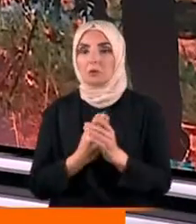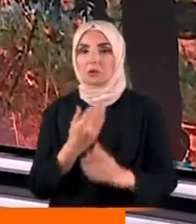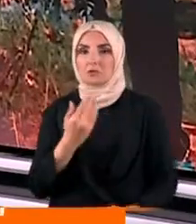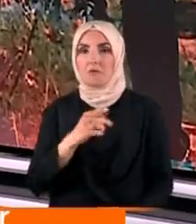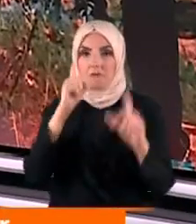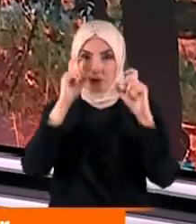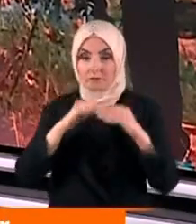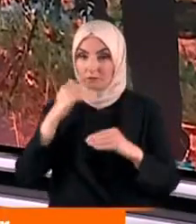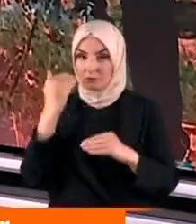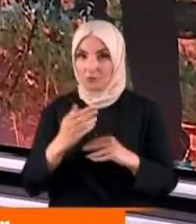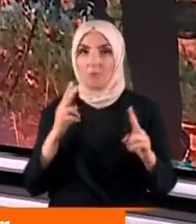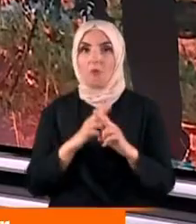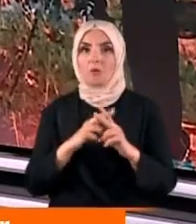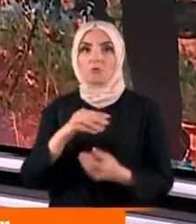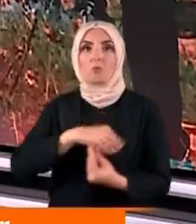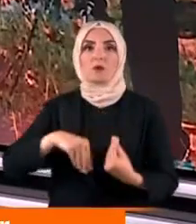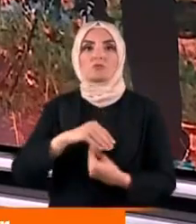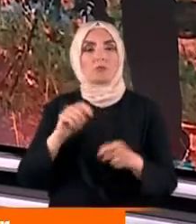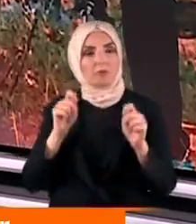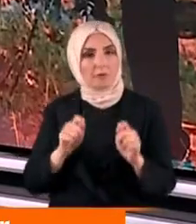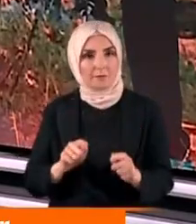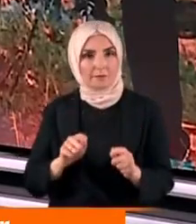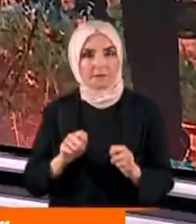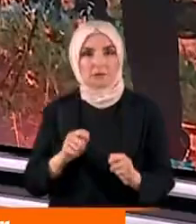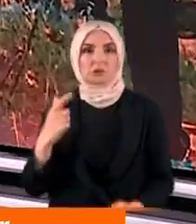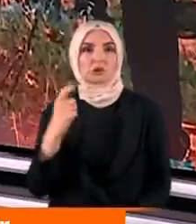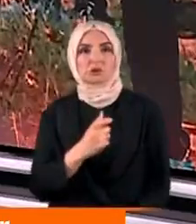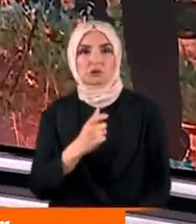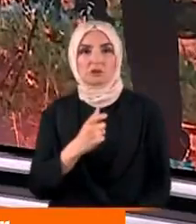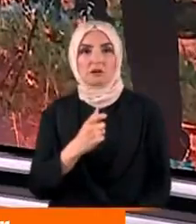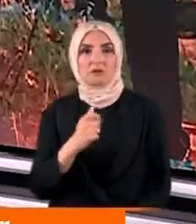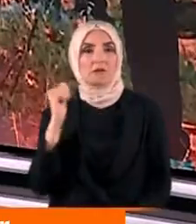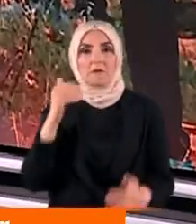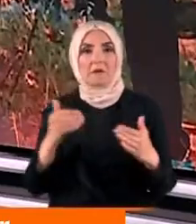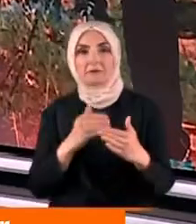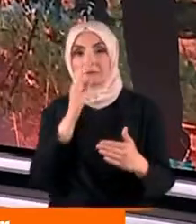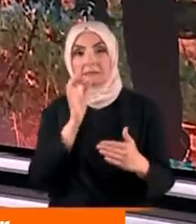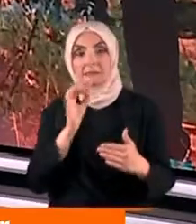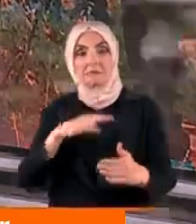sonrası polis operasyon düzenledi ve bakın cinayetin altında kimler çıktı.